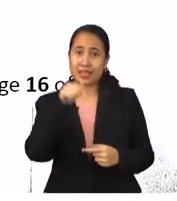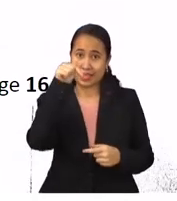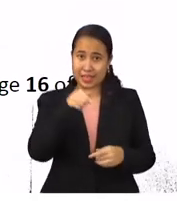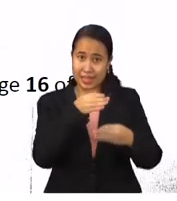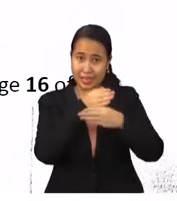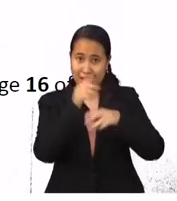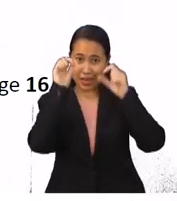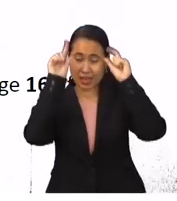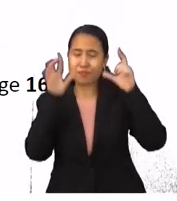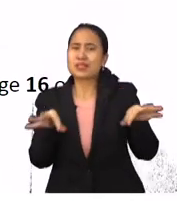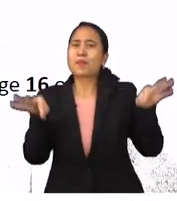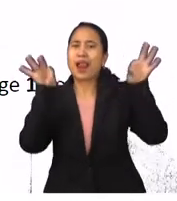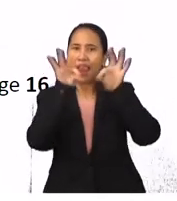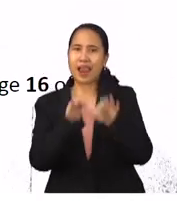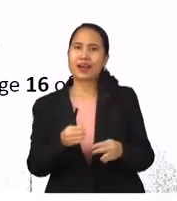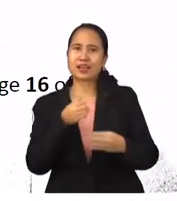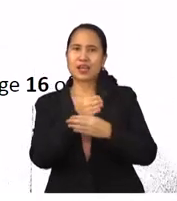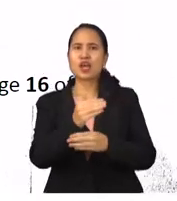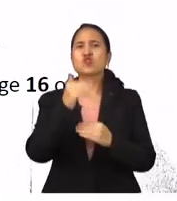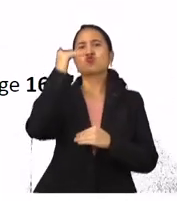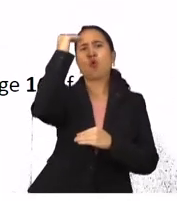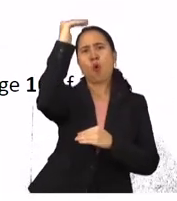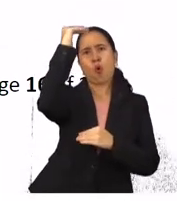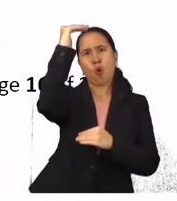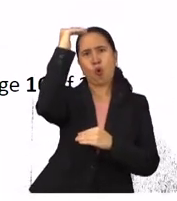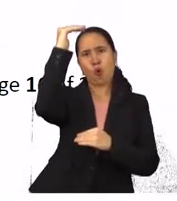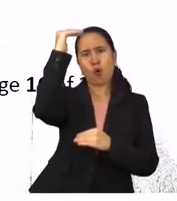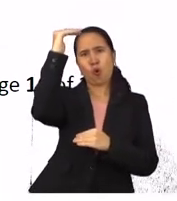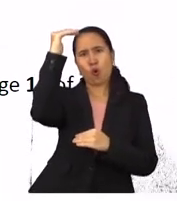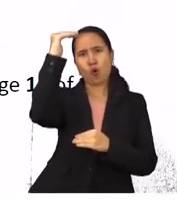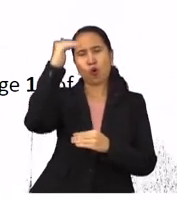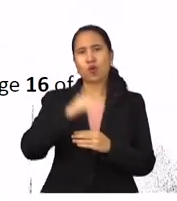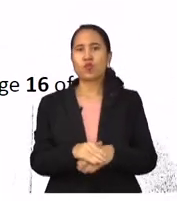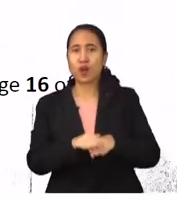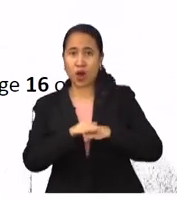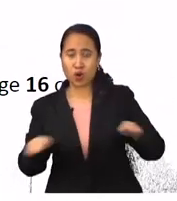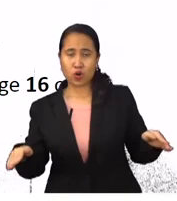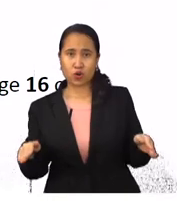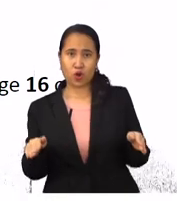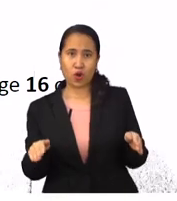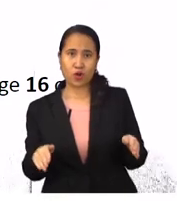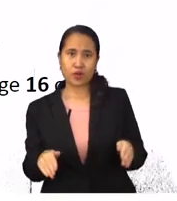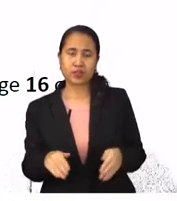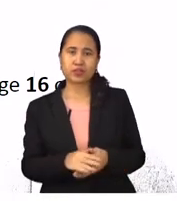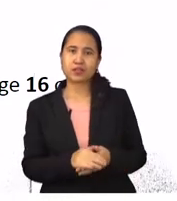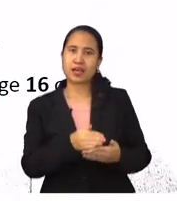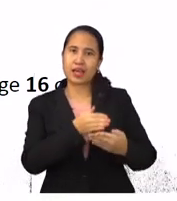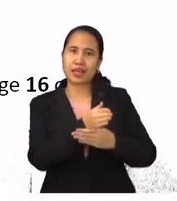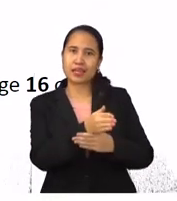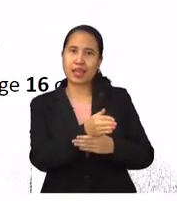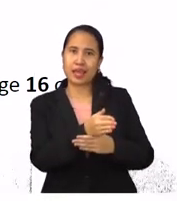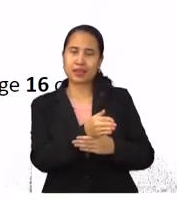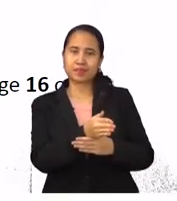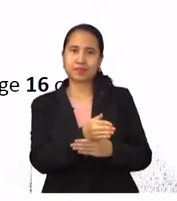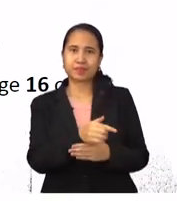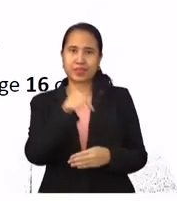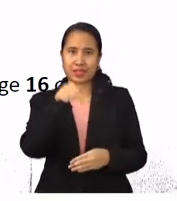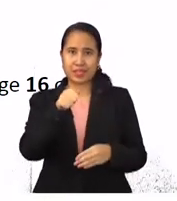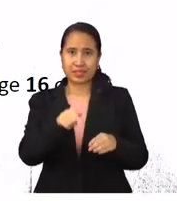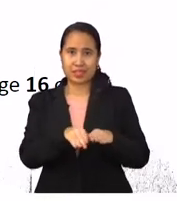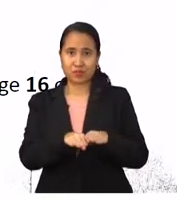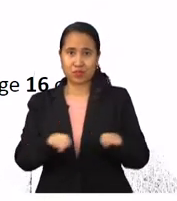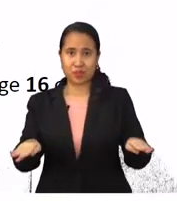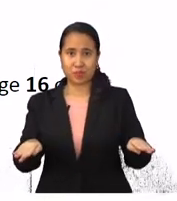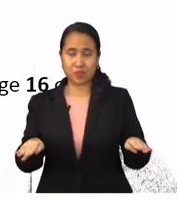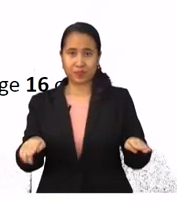een fundamenteel recht en staat hoog in een mogelijke hiërarchie van grondrechten. Dat fundamentele karakter blijkt ook uit het